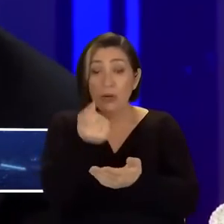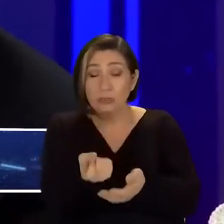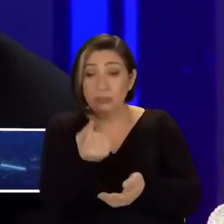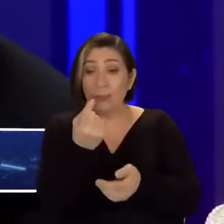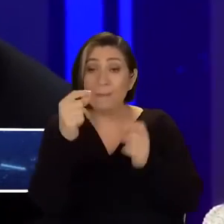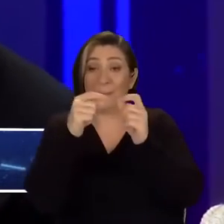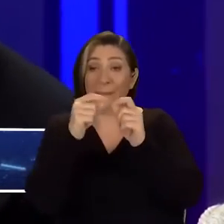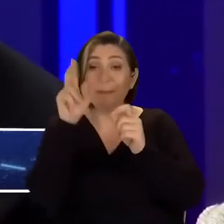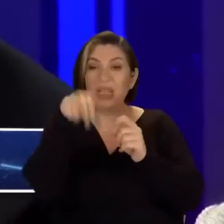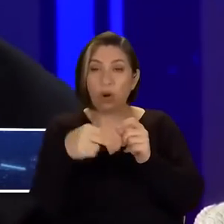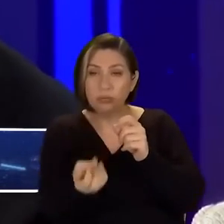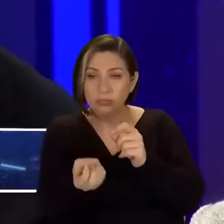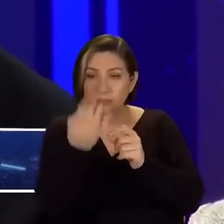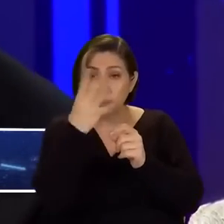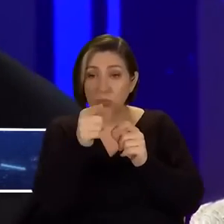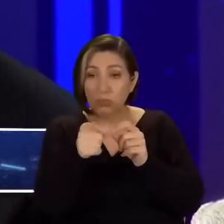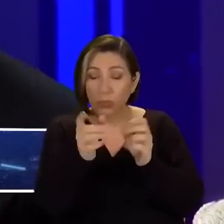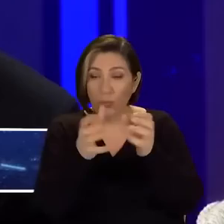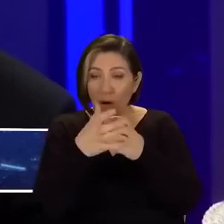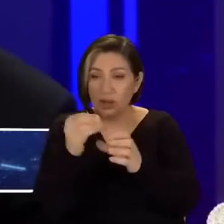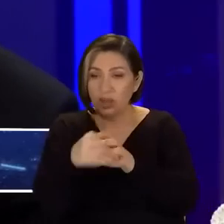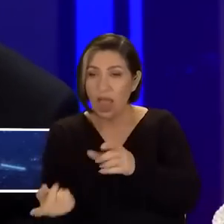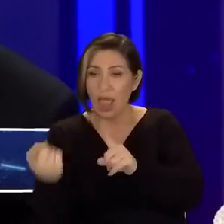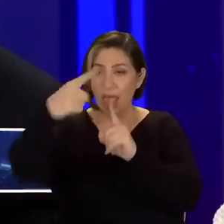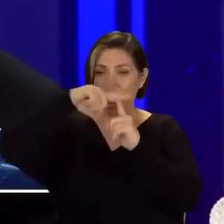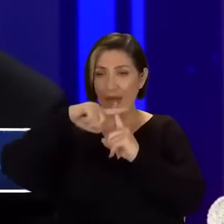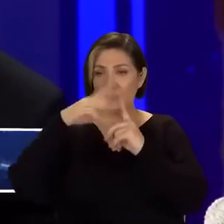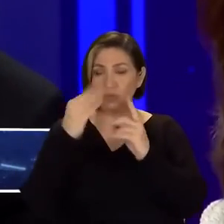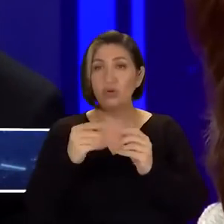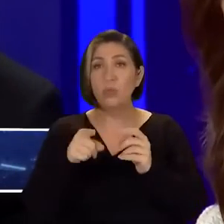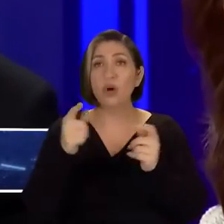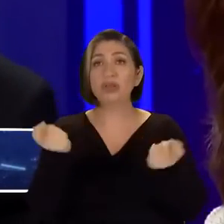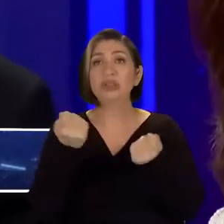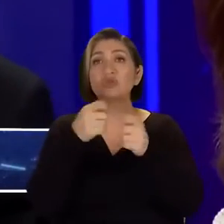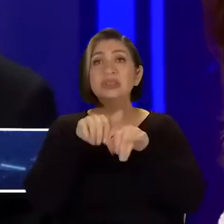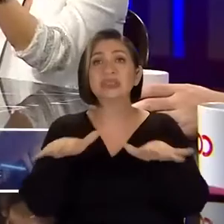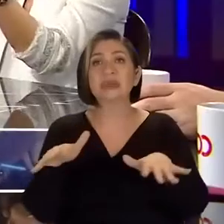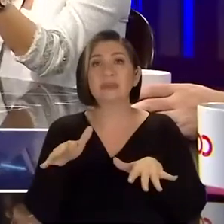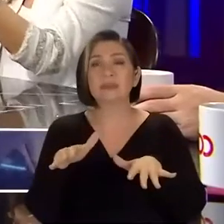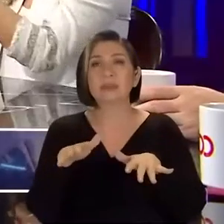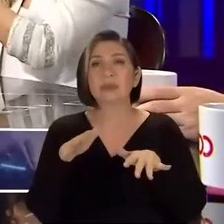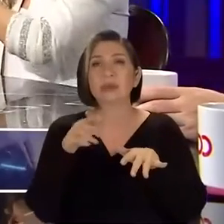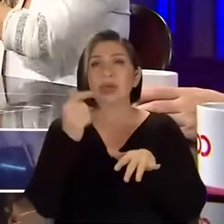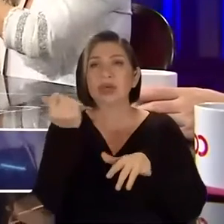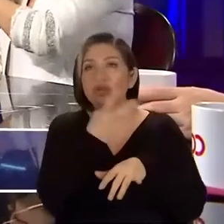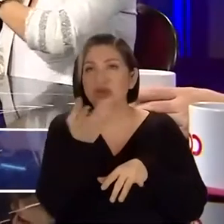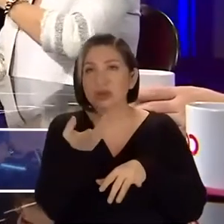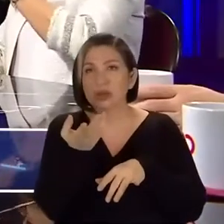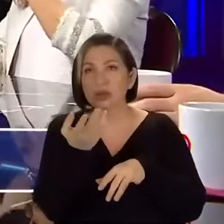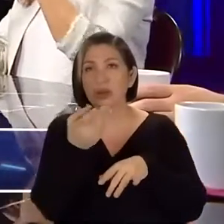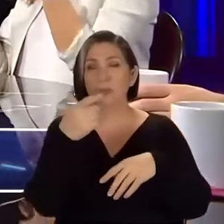de bu veri bloğa eklenmiş oluyor. Sistem böyle çalışıyor. Şöyle düşünün. Yani bir